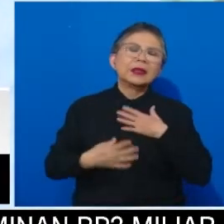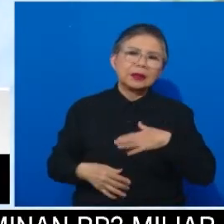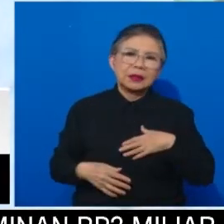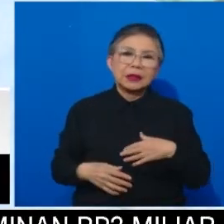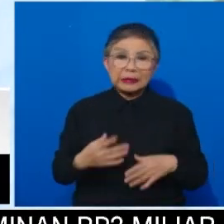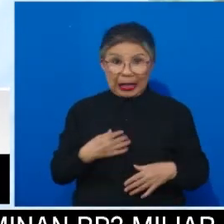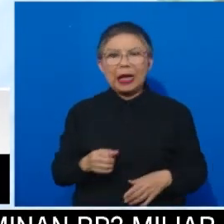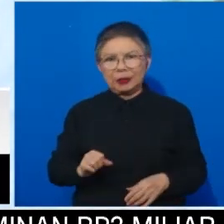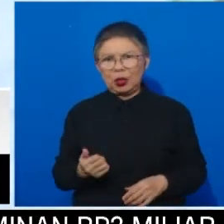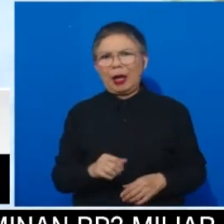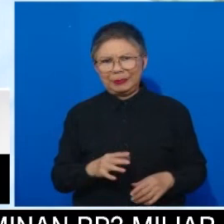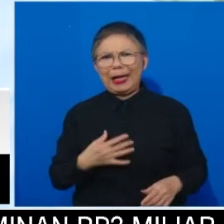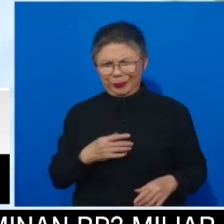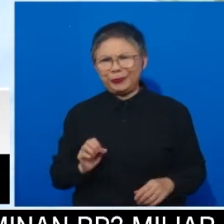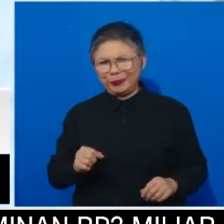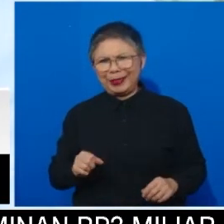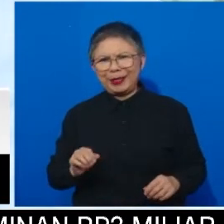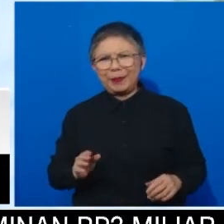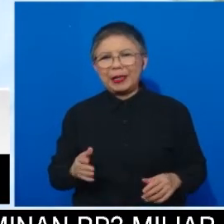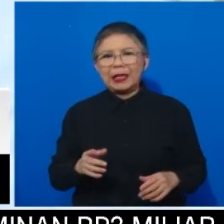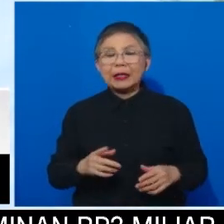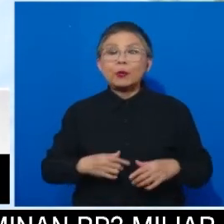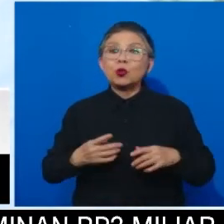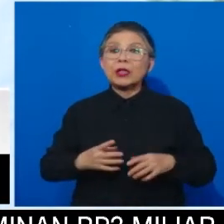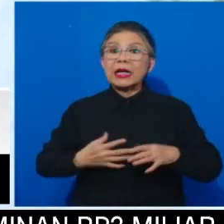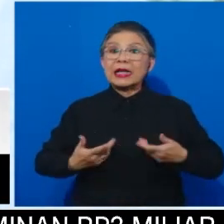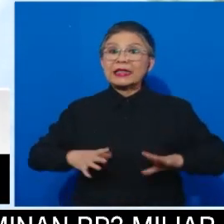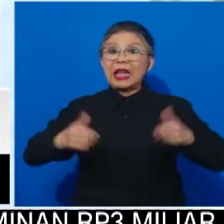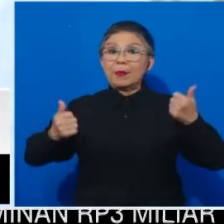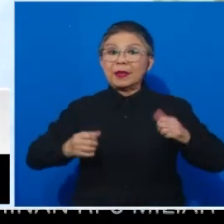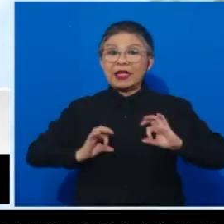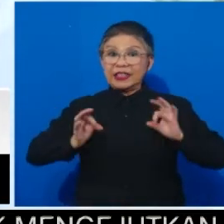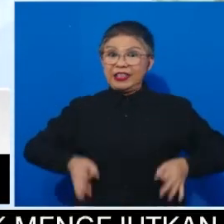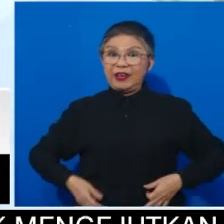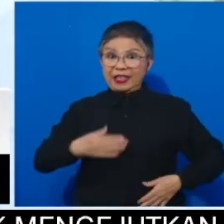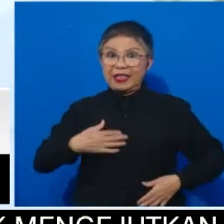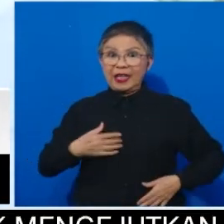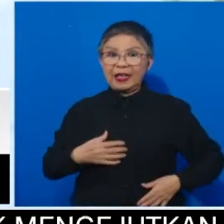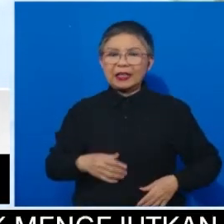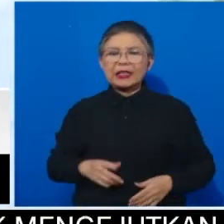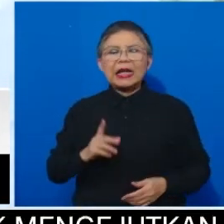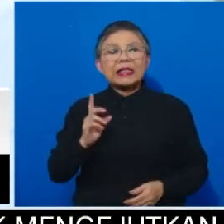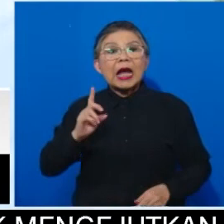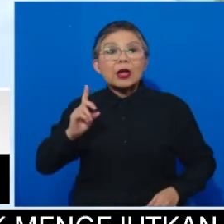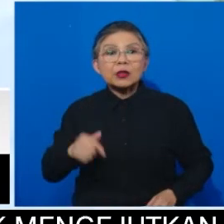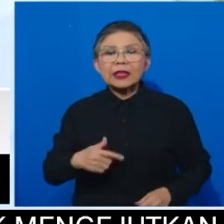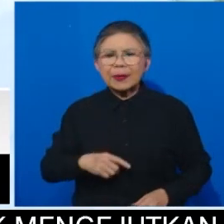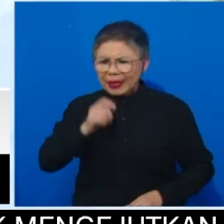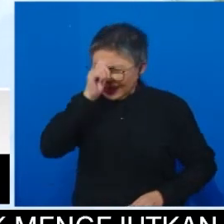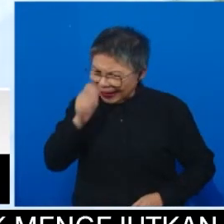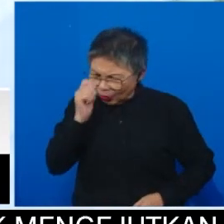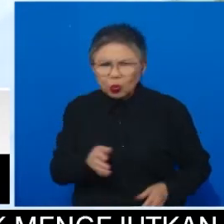sendiri pengguna jalan raya, tapi untuk keselamatan jiwa dan diri kita sendiri, ya seyogyanya kita